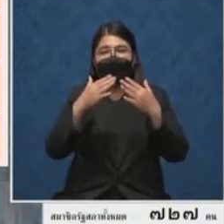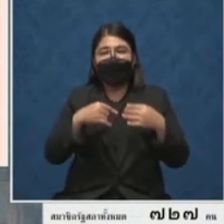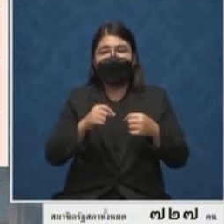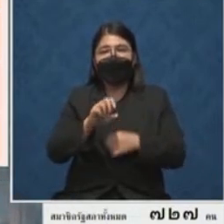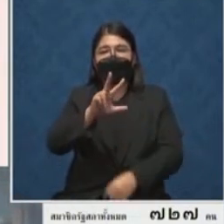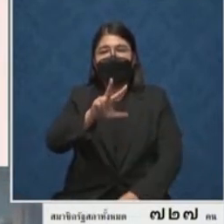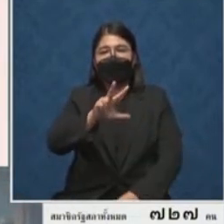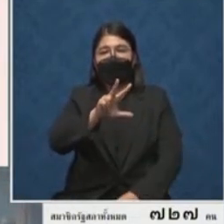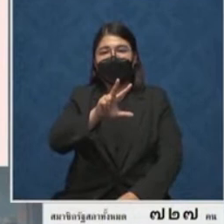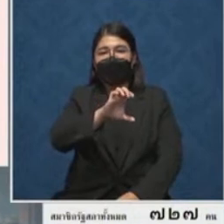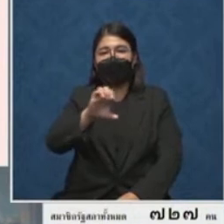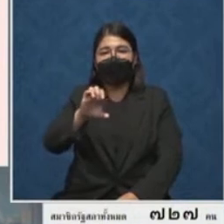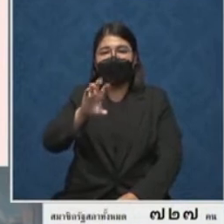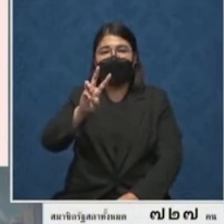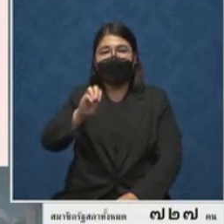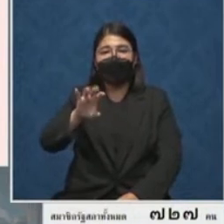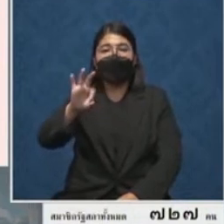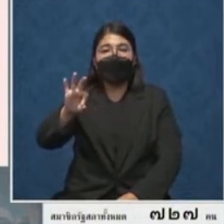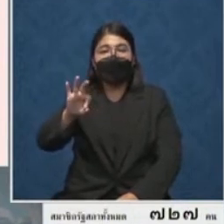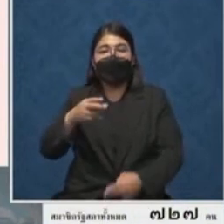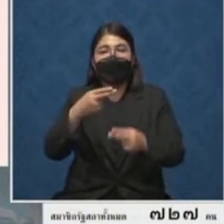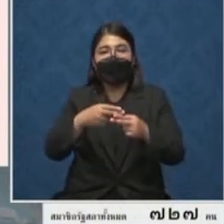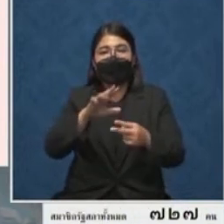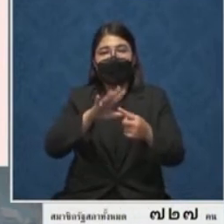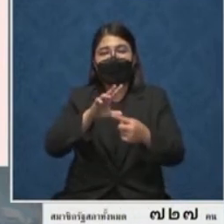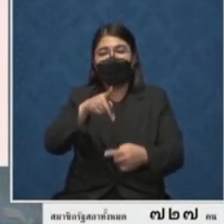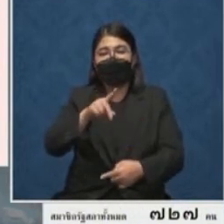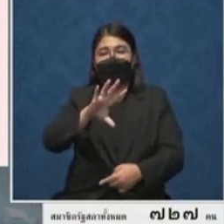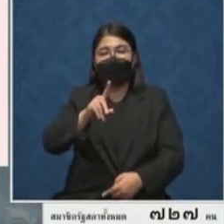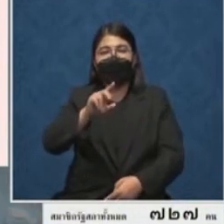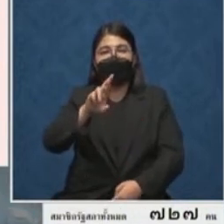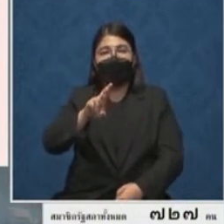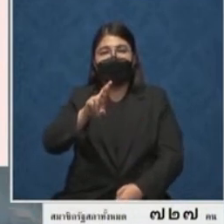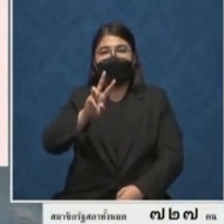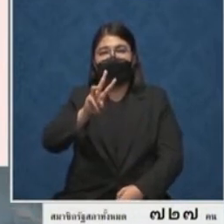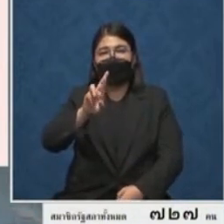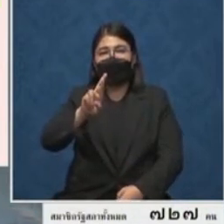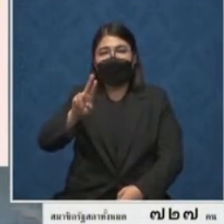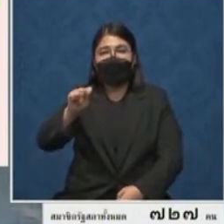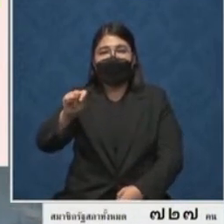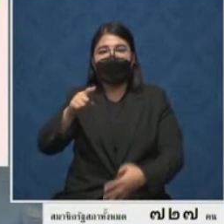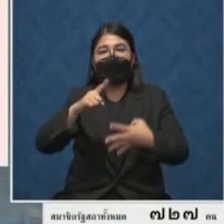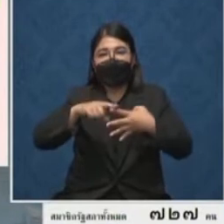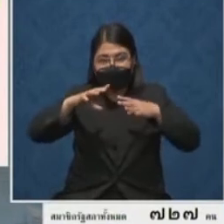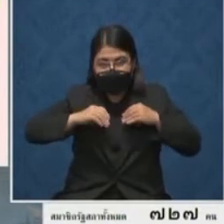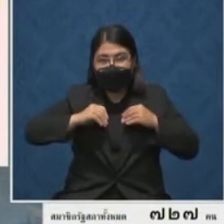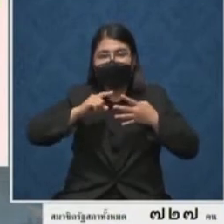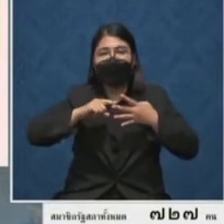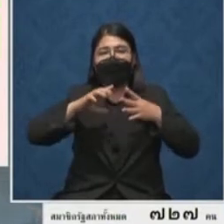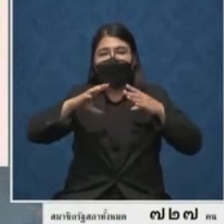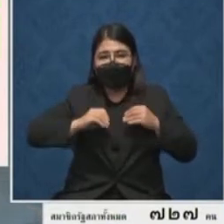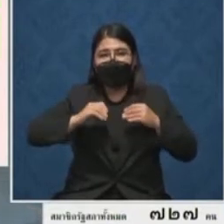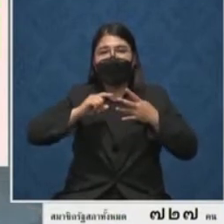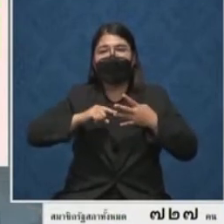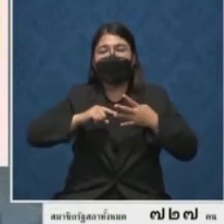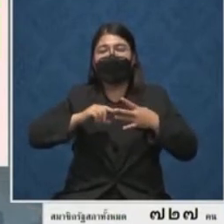พชรวัฒน์วัฒนพงศ์สิริกุล 1รับหลักการ2รับหลักการ3รับหลักการ4